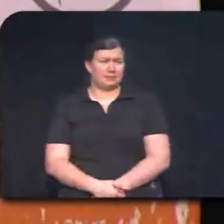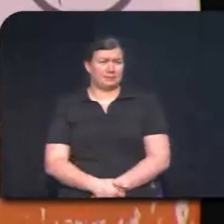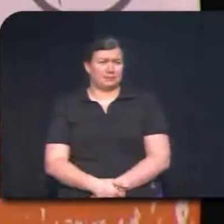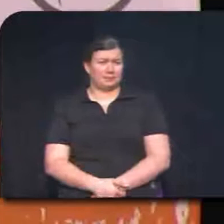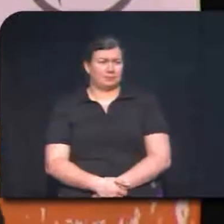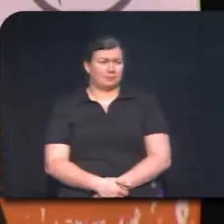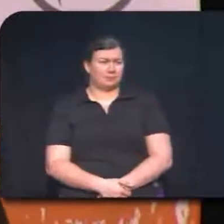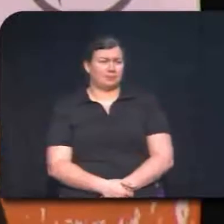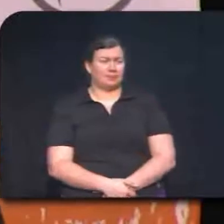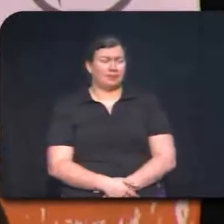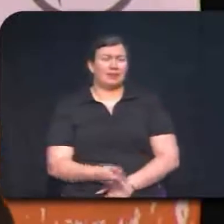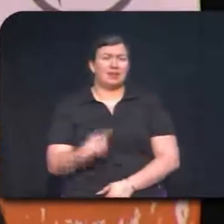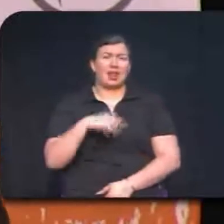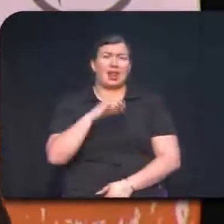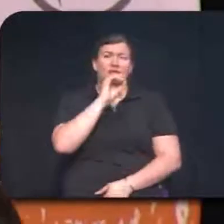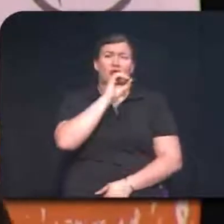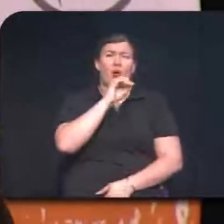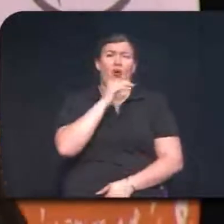die 027